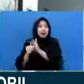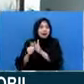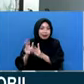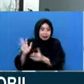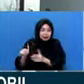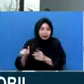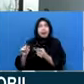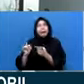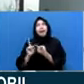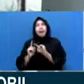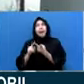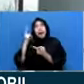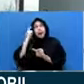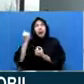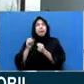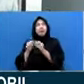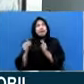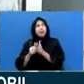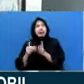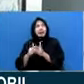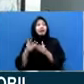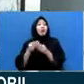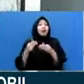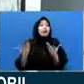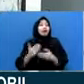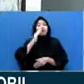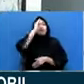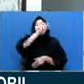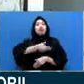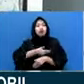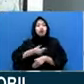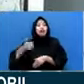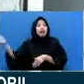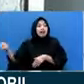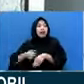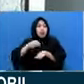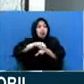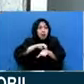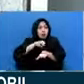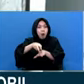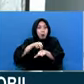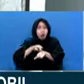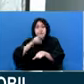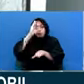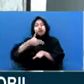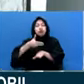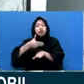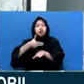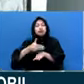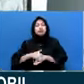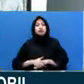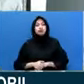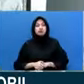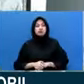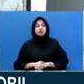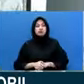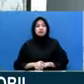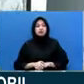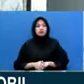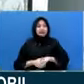maka kita akan menggunakan bus gitu Jadi kita akan ee memfasilitasi transportasi berubah bus